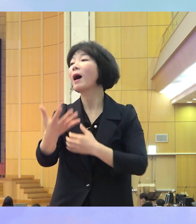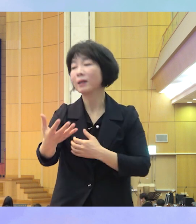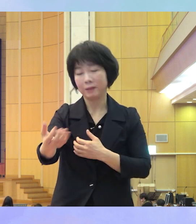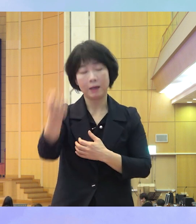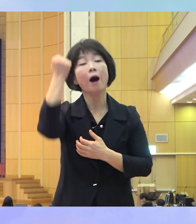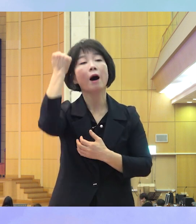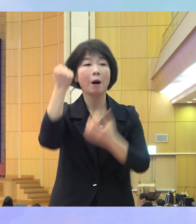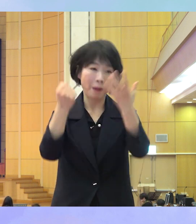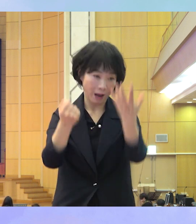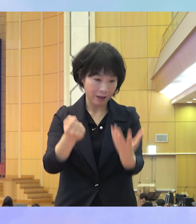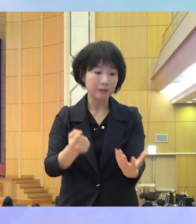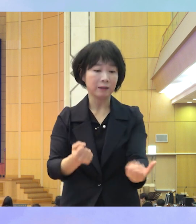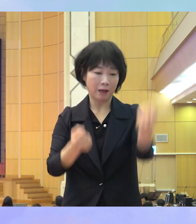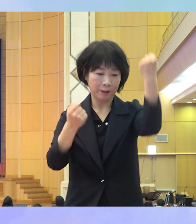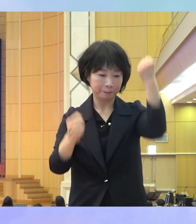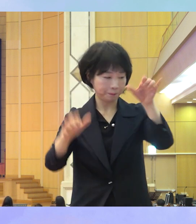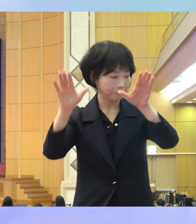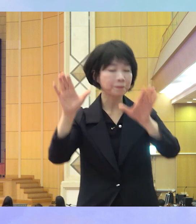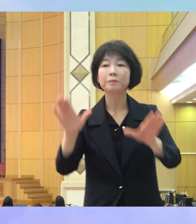은혜 받으라.